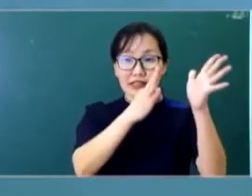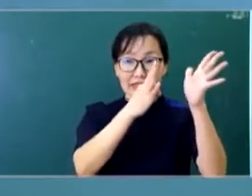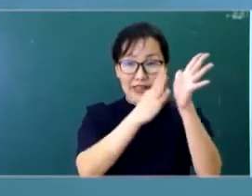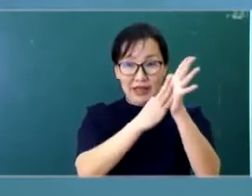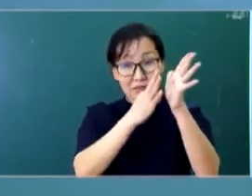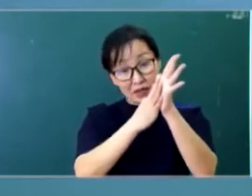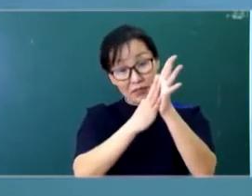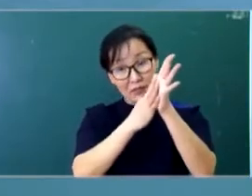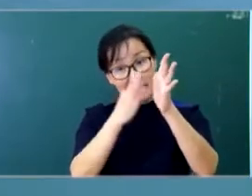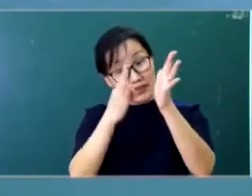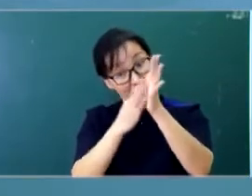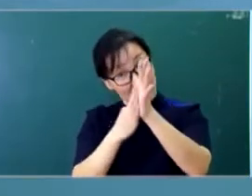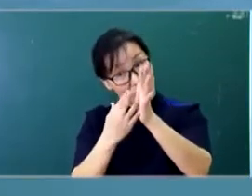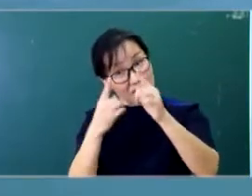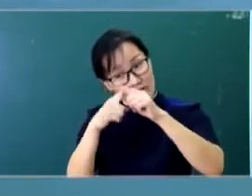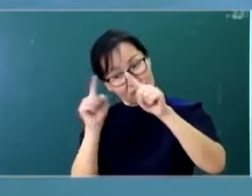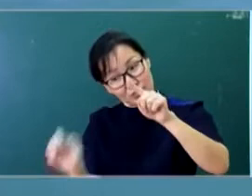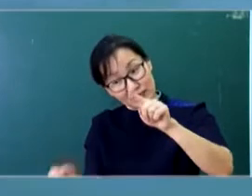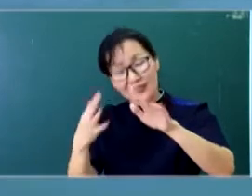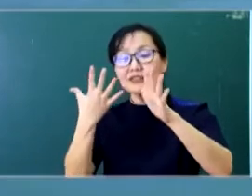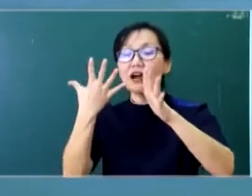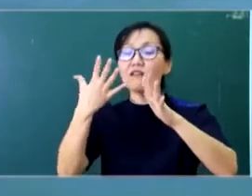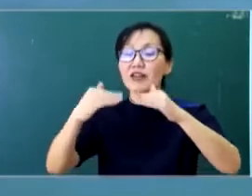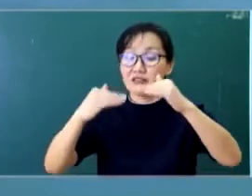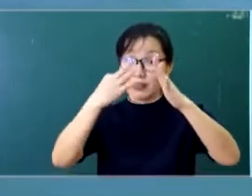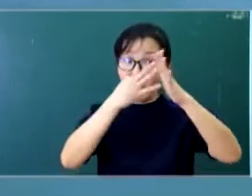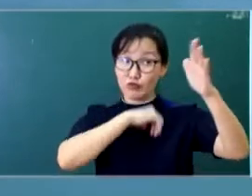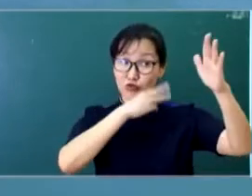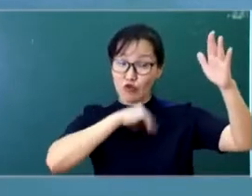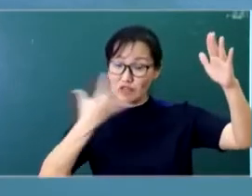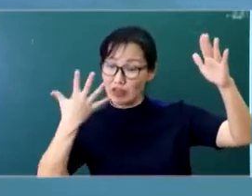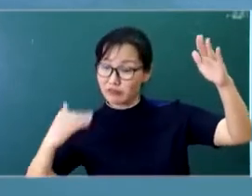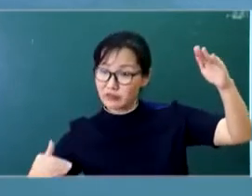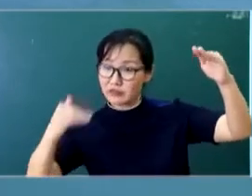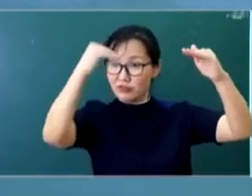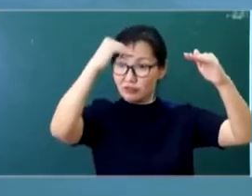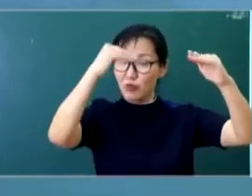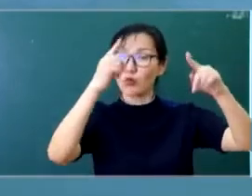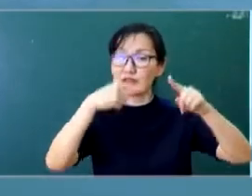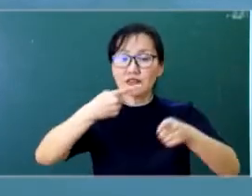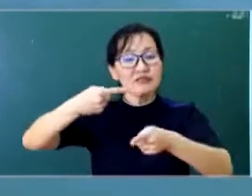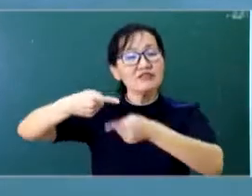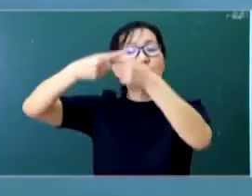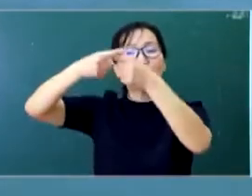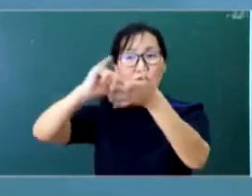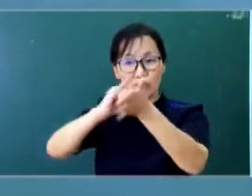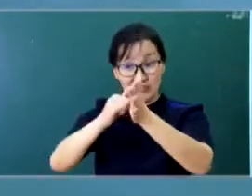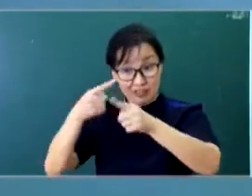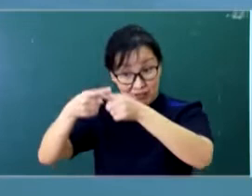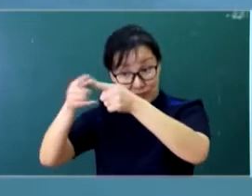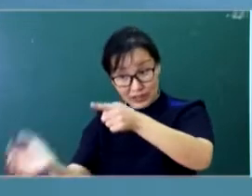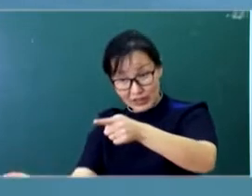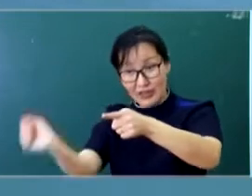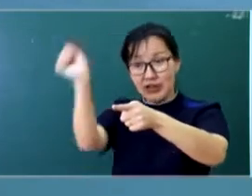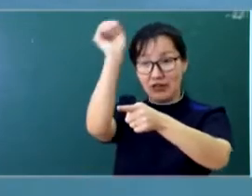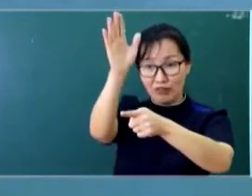128 см маань хэдэн метр, хэдэн метр, хэдэн см блэ